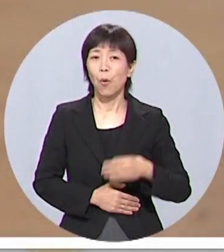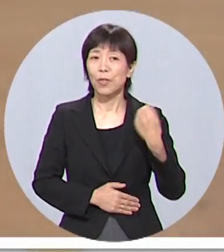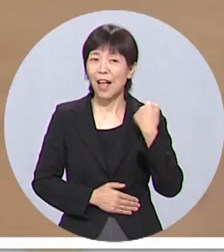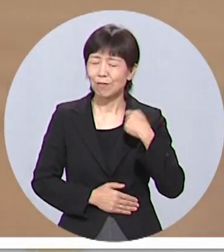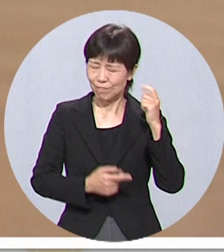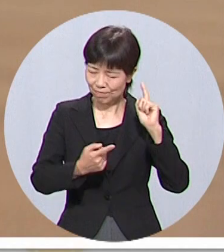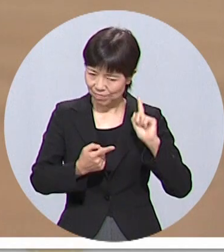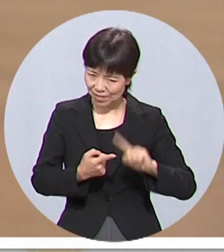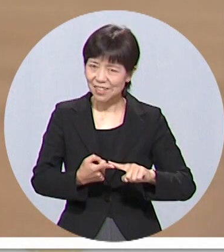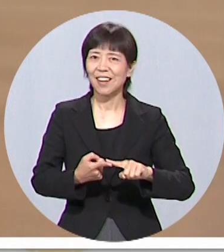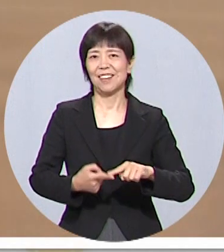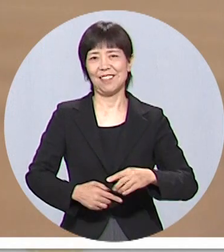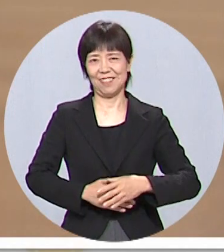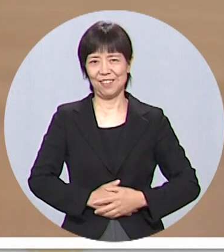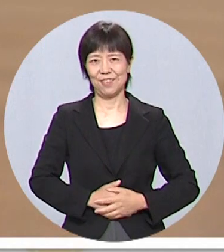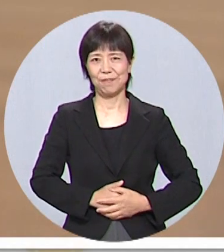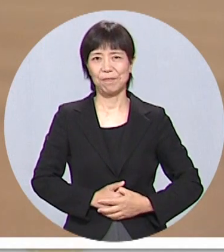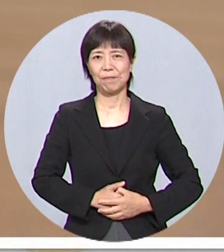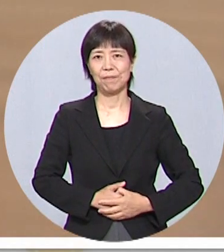にぴったりです。